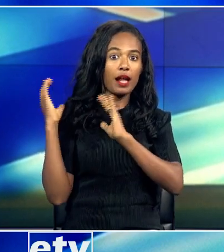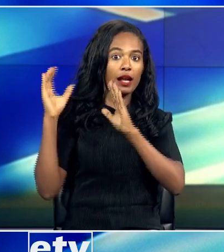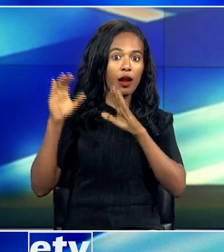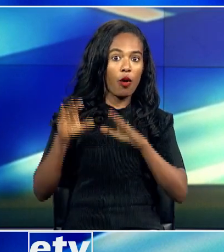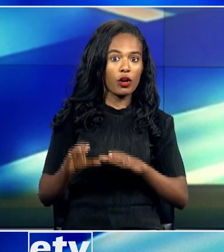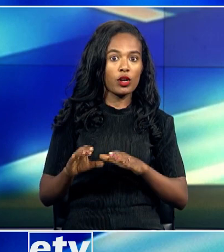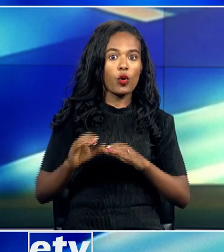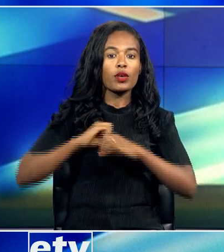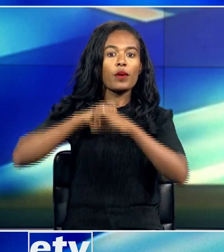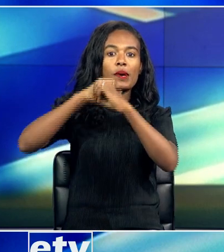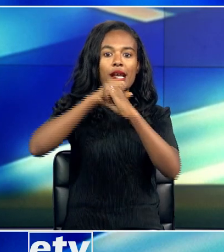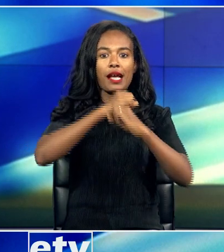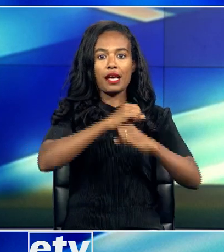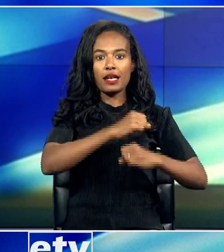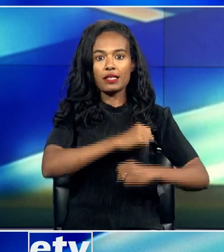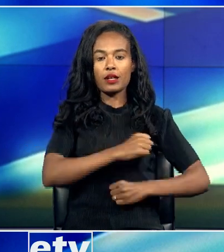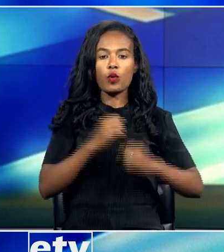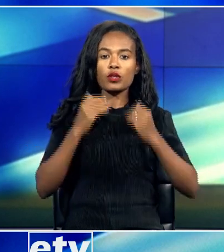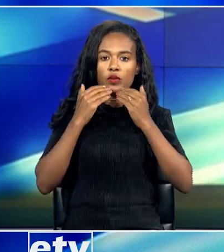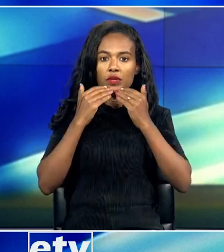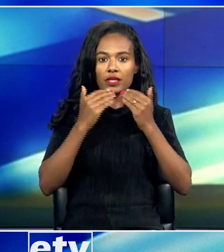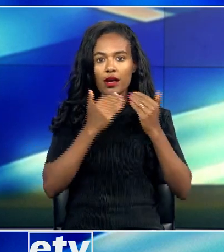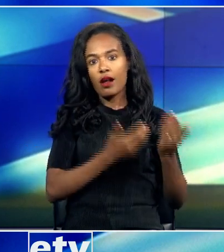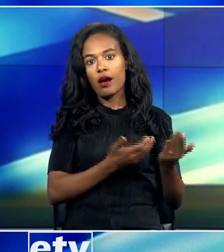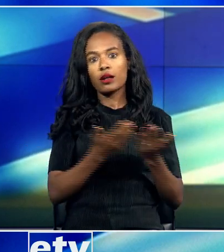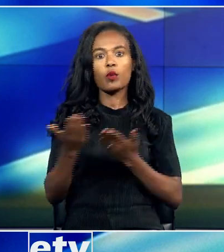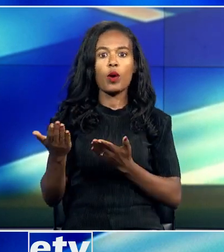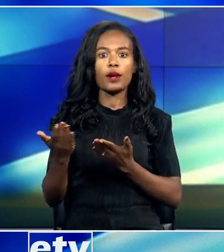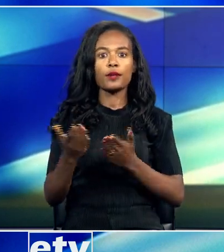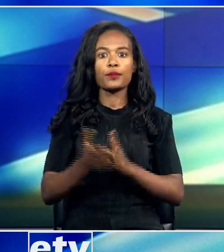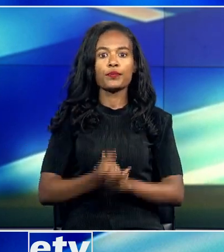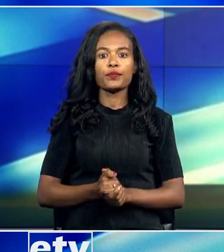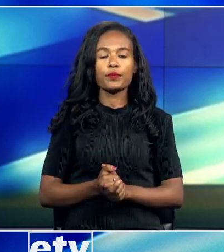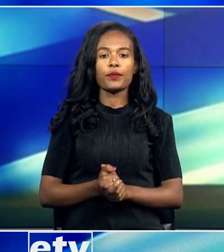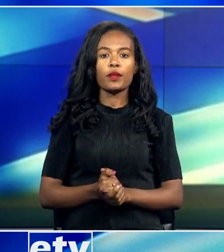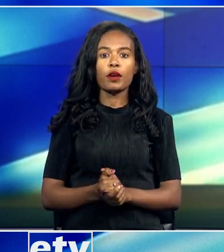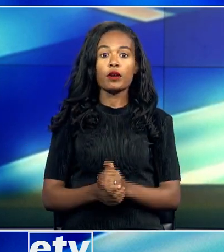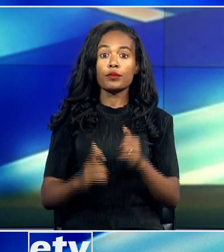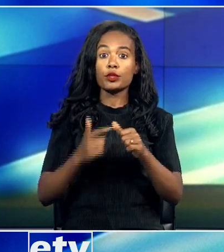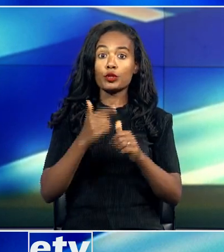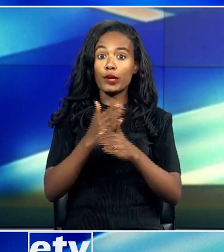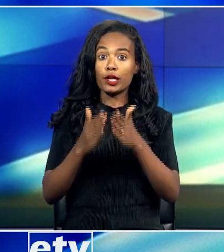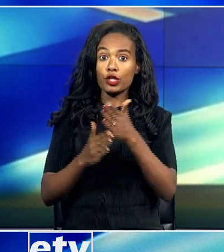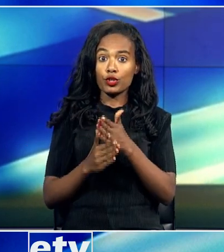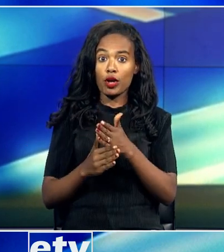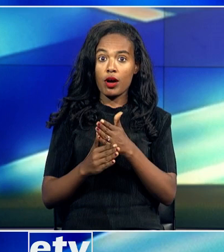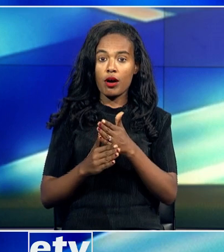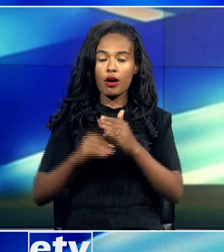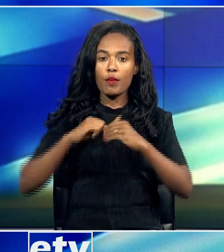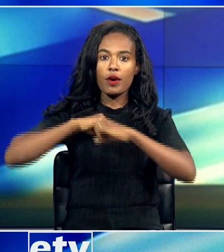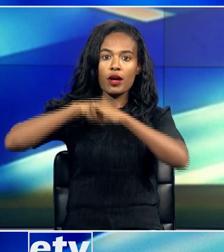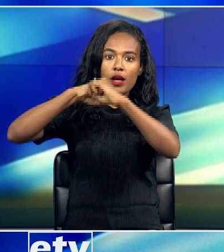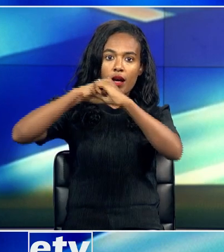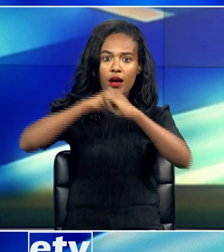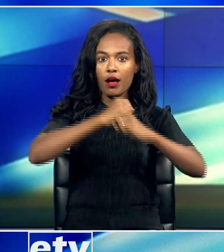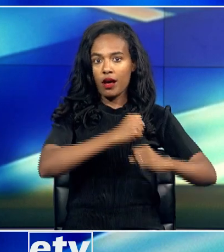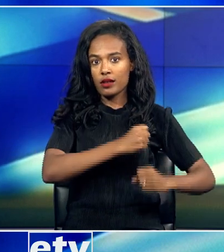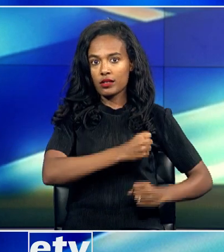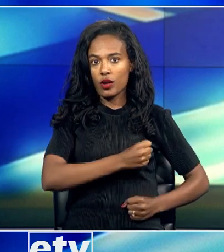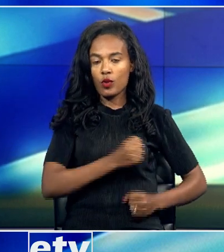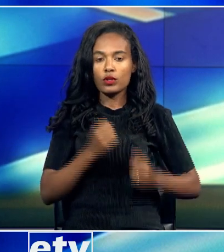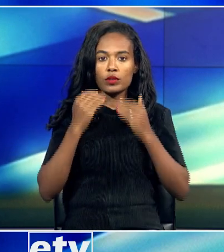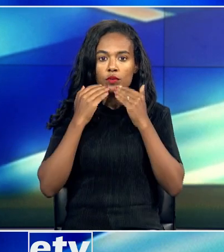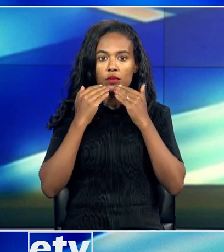ላወረደው የመከላከያ ሰራዊት ምስጋናን አቅርበዋል። በመጀመሪያ ደረጃ ለመከላከያ ሰራዊት